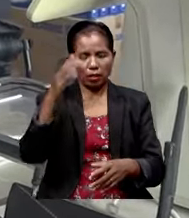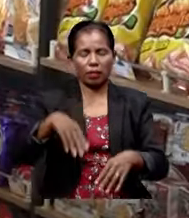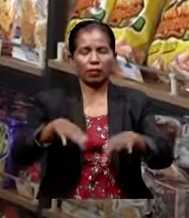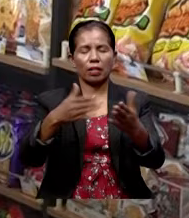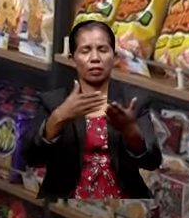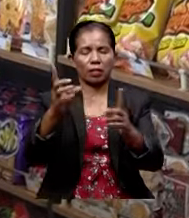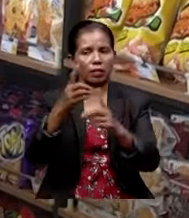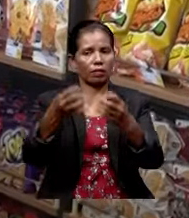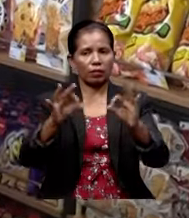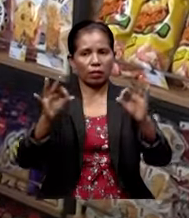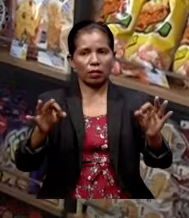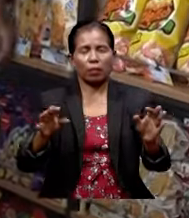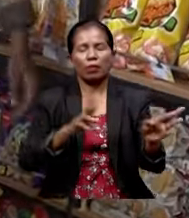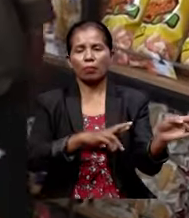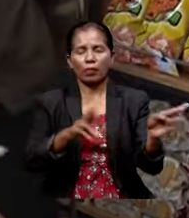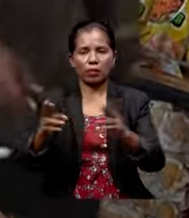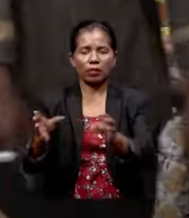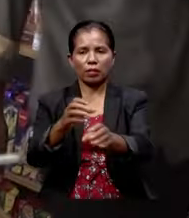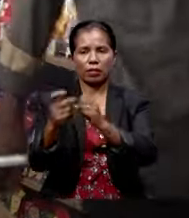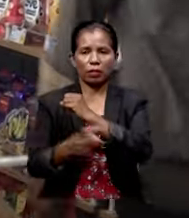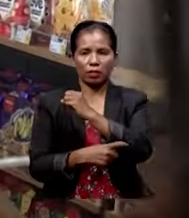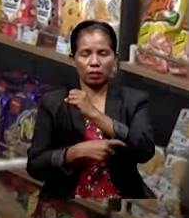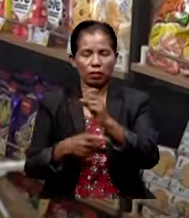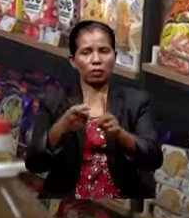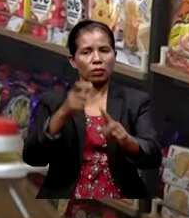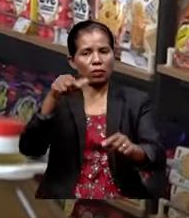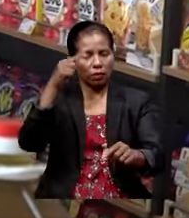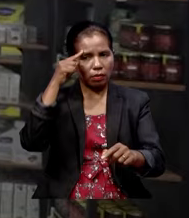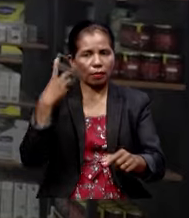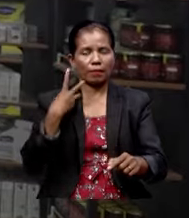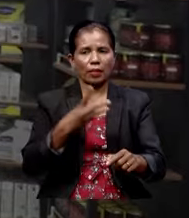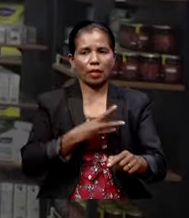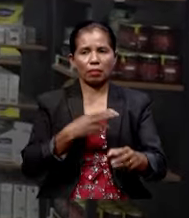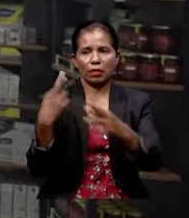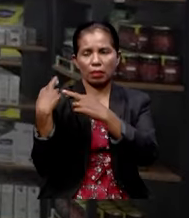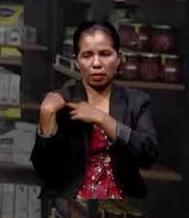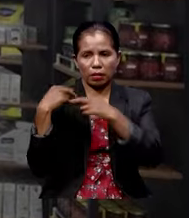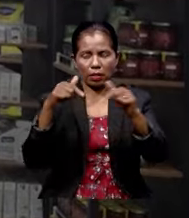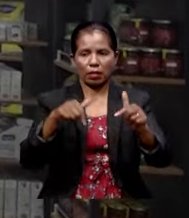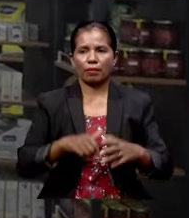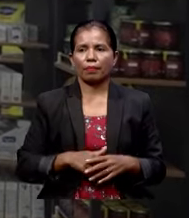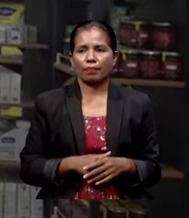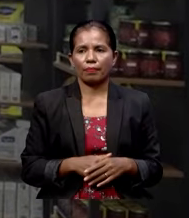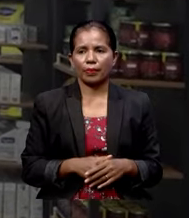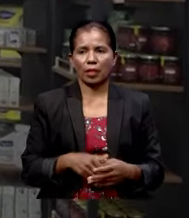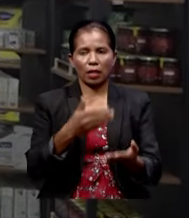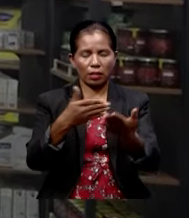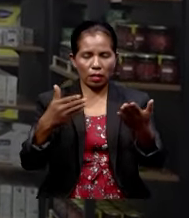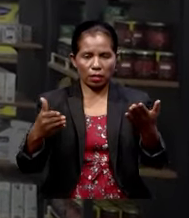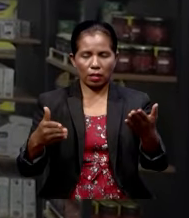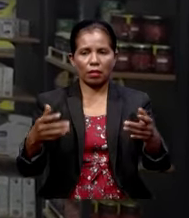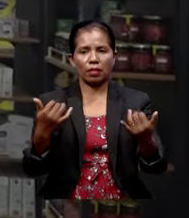liu prazo no pronto simo sanção husi governo. Ni ami tomo conta ene san be sasang ida nebe